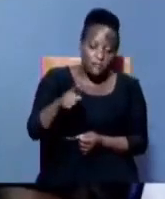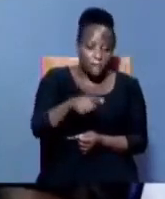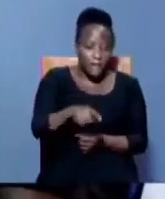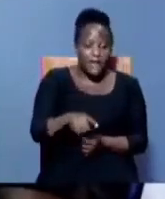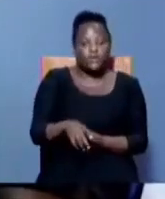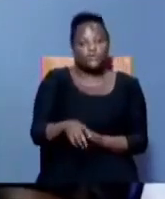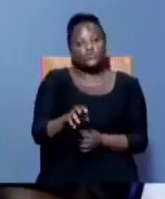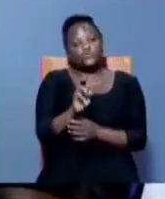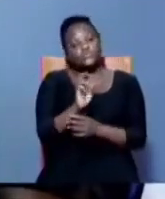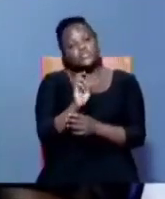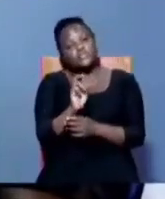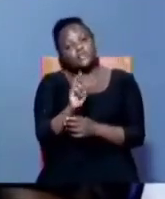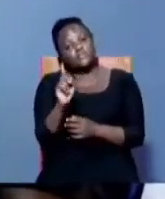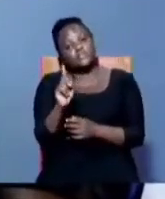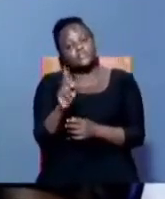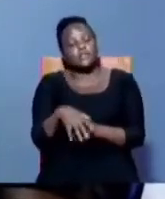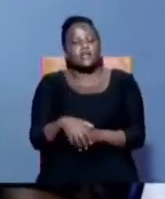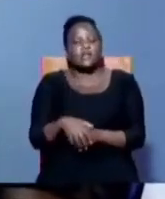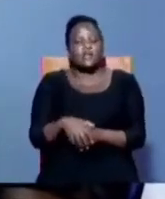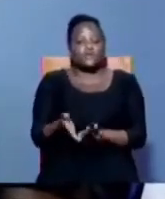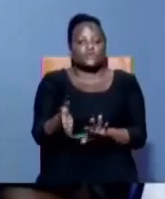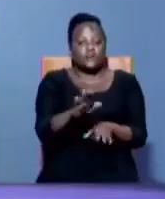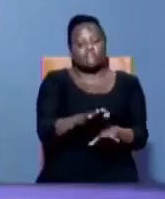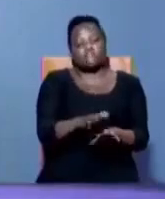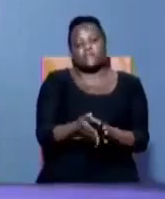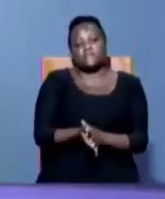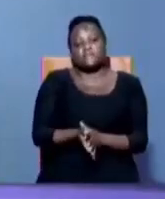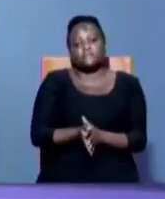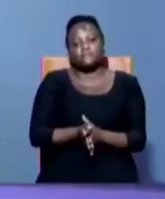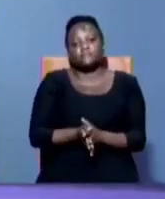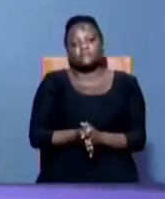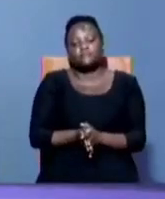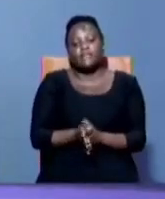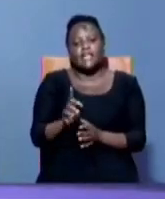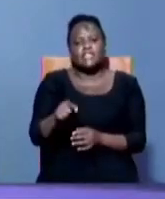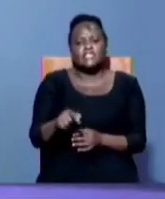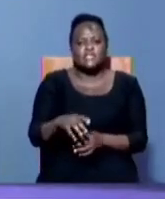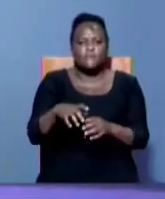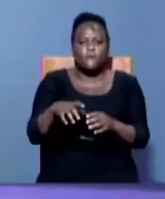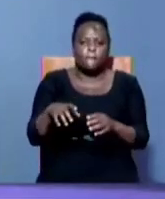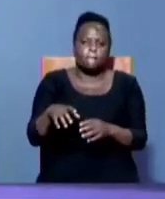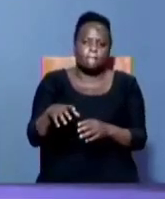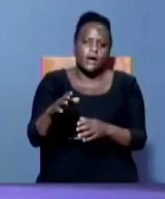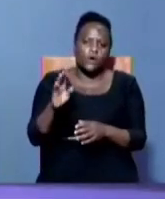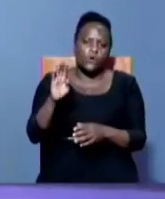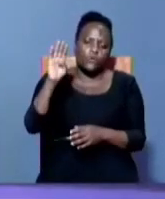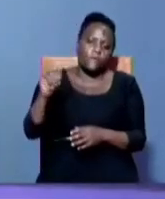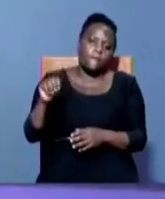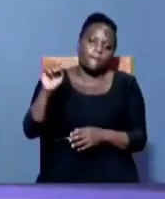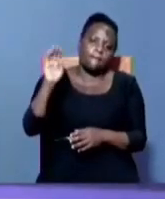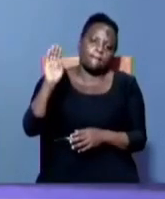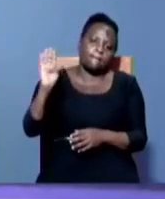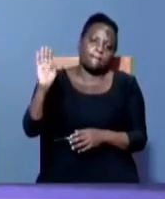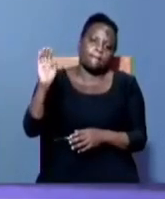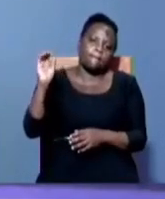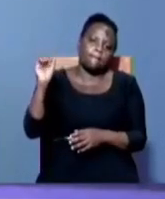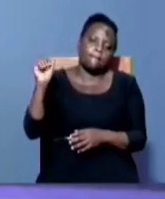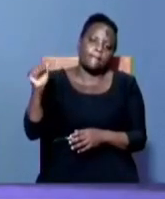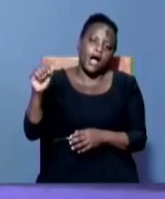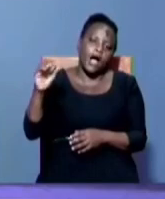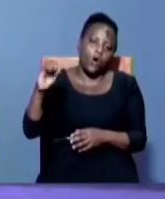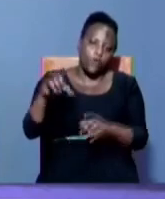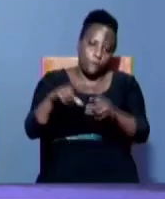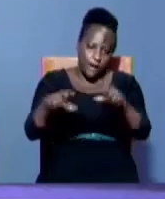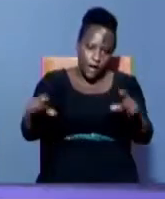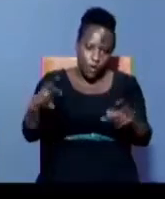tukafa. Lakini jambo la tatu liokuwa pale ni mbao mbili za agano. Hii utaikuta kwenye Kutoka sura 20.